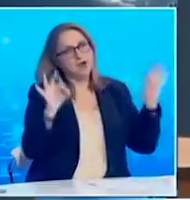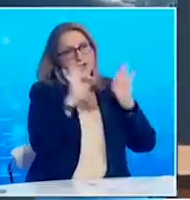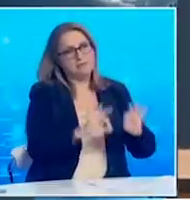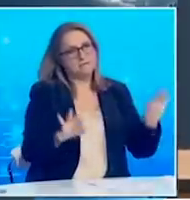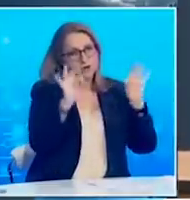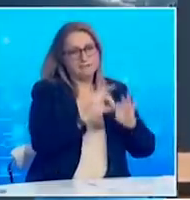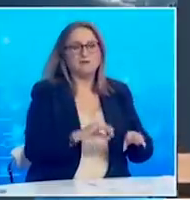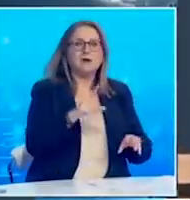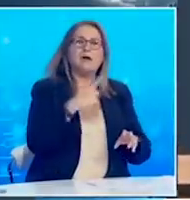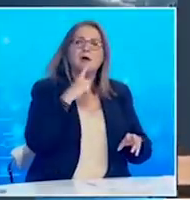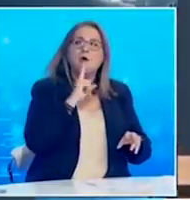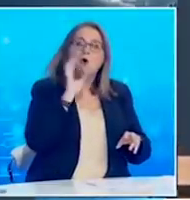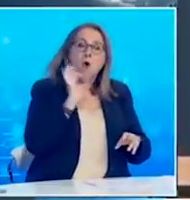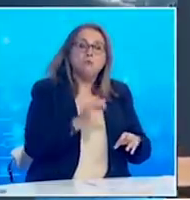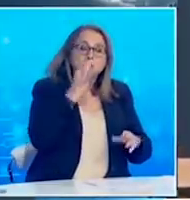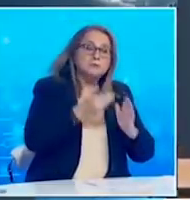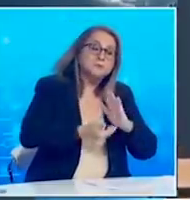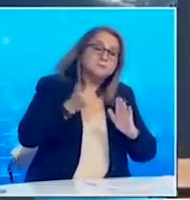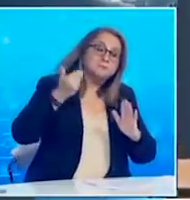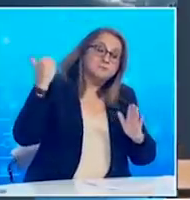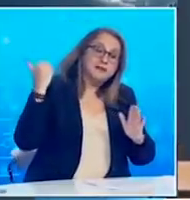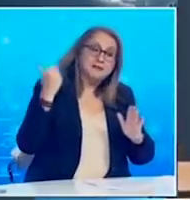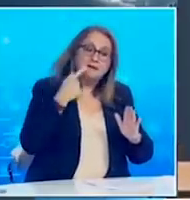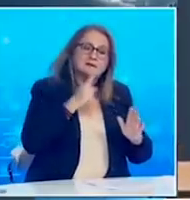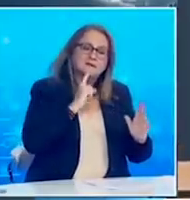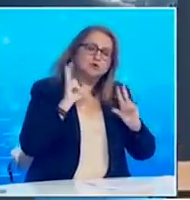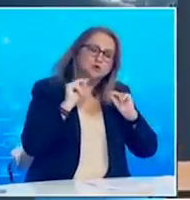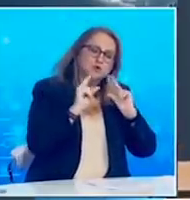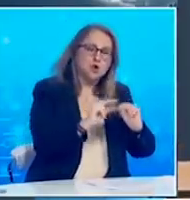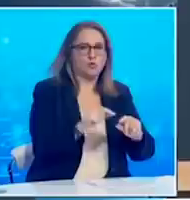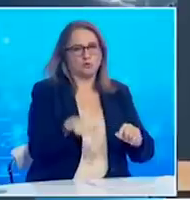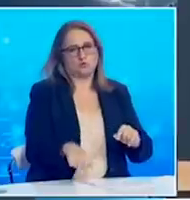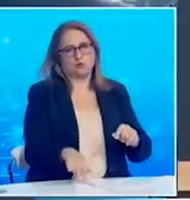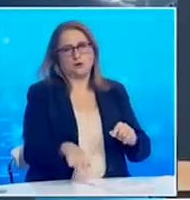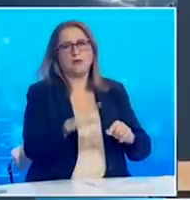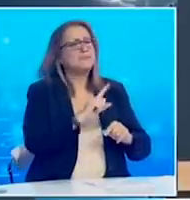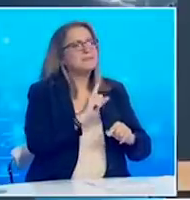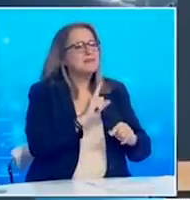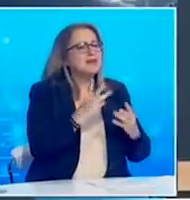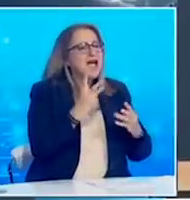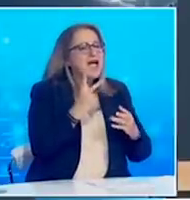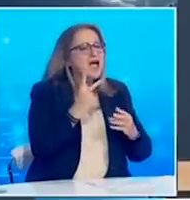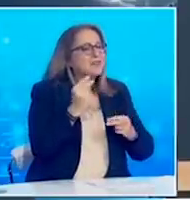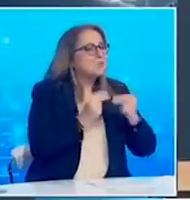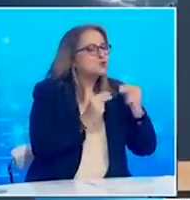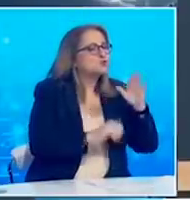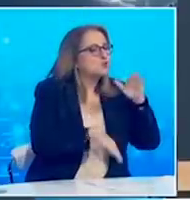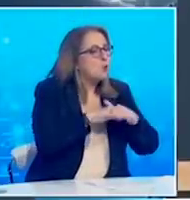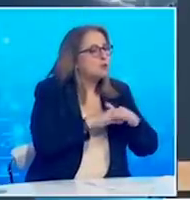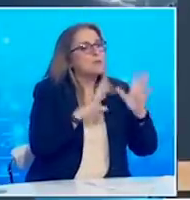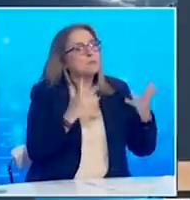τώρα. Υπάρχουν πρωτόκολλα τα οποία δεν βασίζονται σε απόλυτα αριθμητικά δεδομένα. Και ακούμε πολύ συχνά και